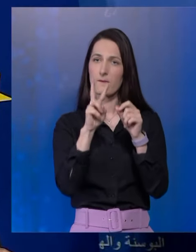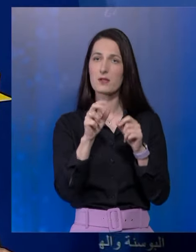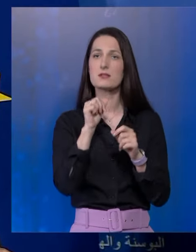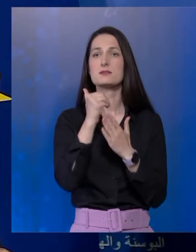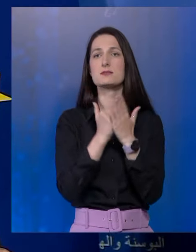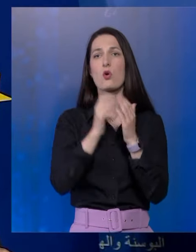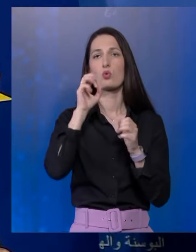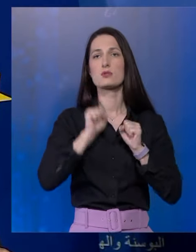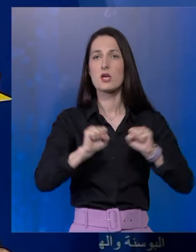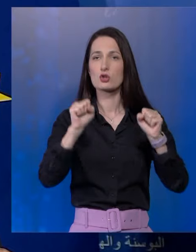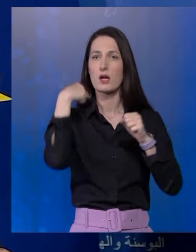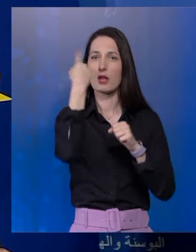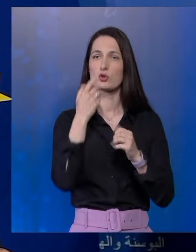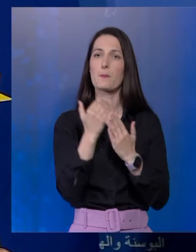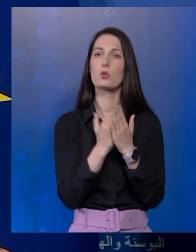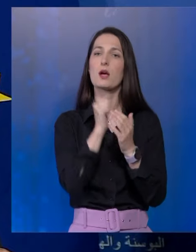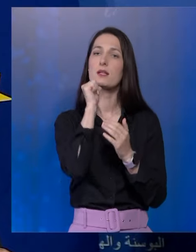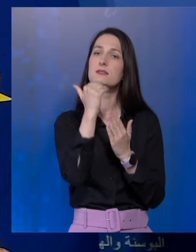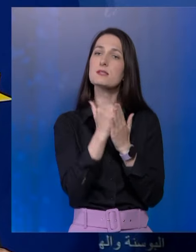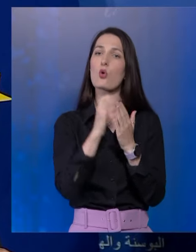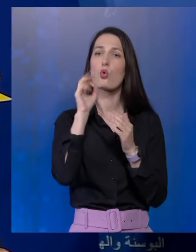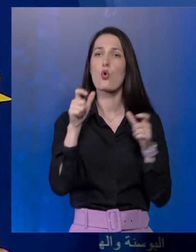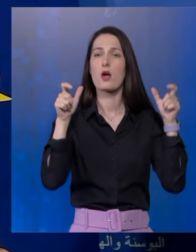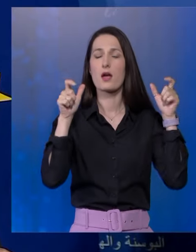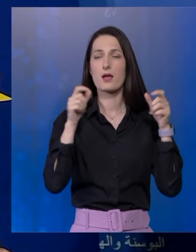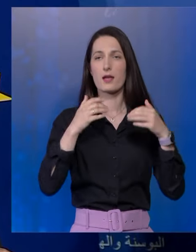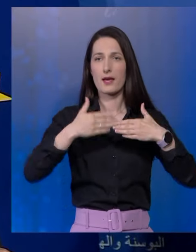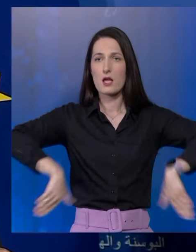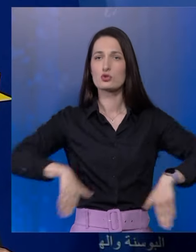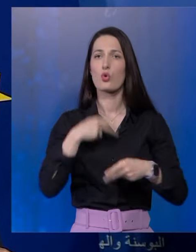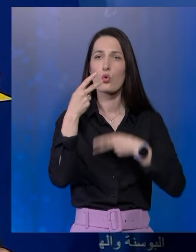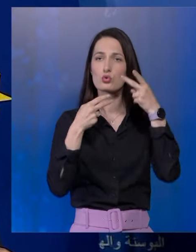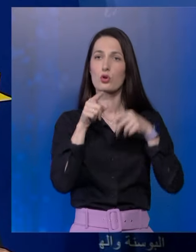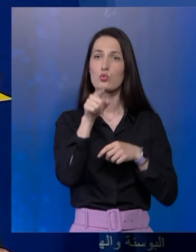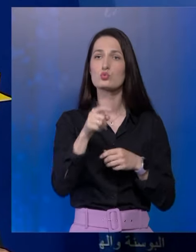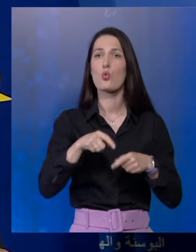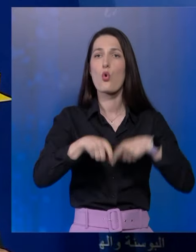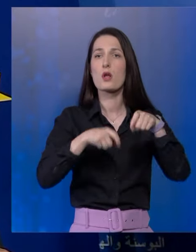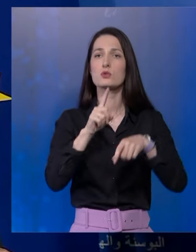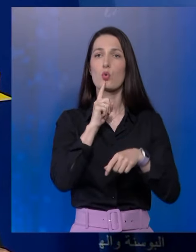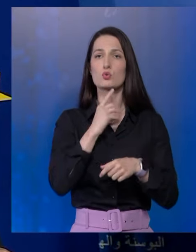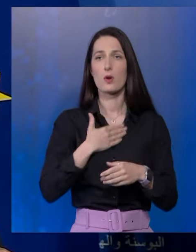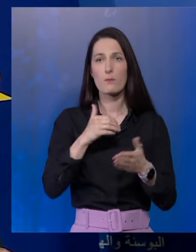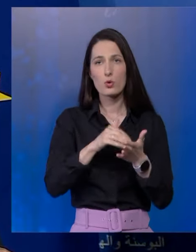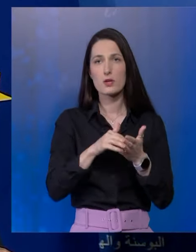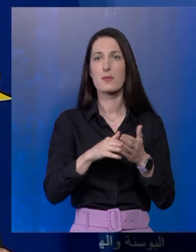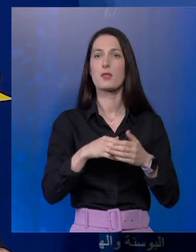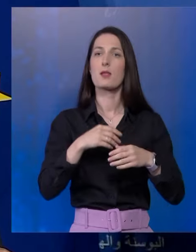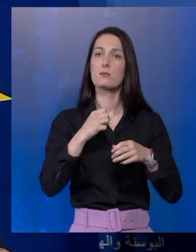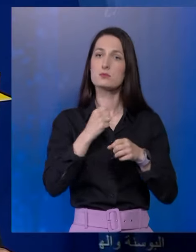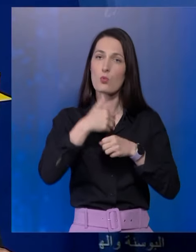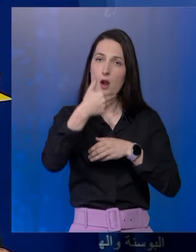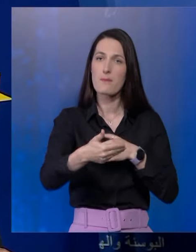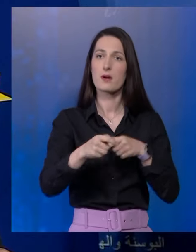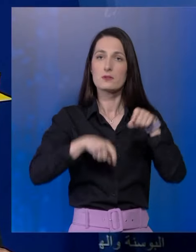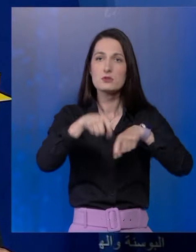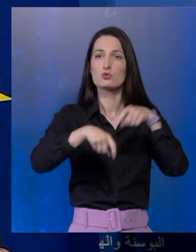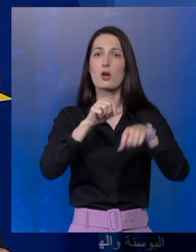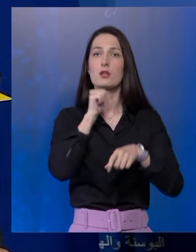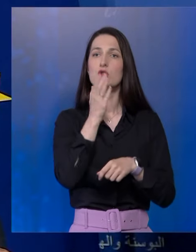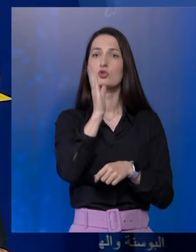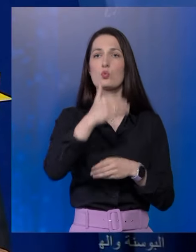ličnih podataka i zakon o graničnoj kontroli. To su koraci koji su nam potrebni da bismo napravili iskorak i išli u sljedeću fazu.